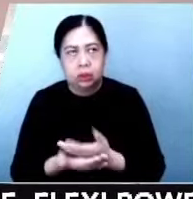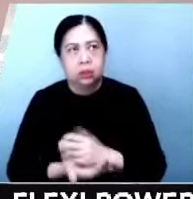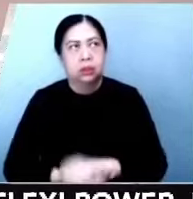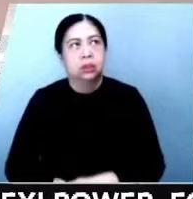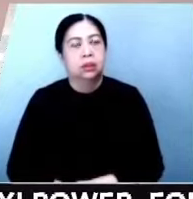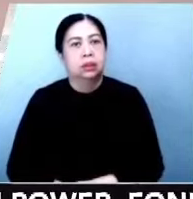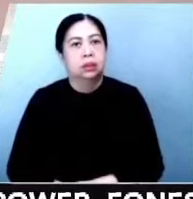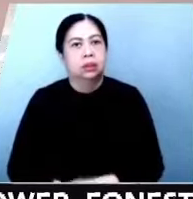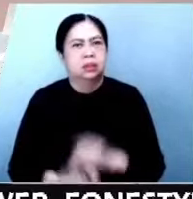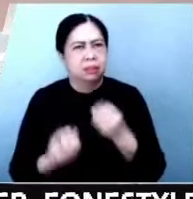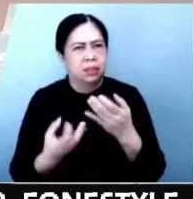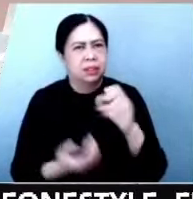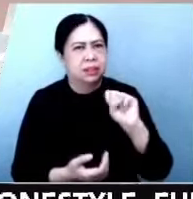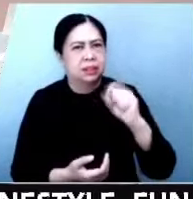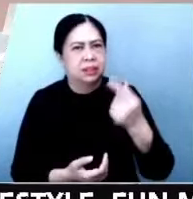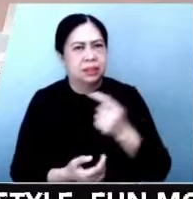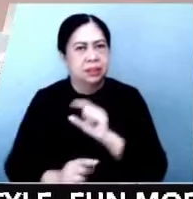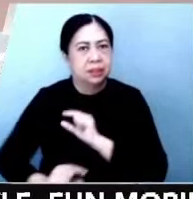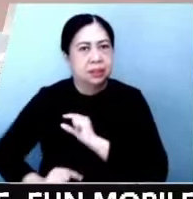Marami sa mga security guard ay